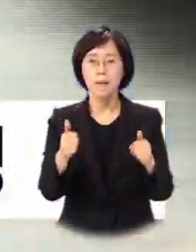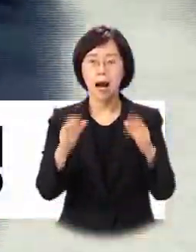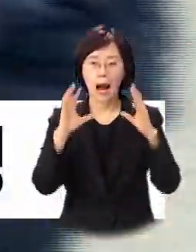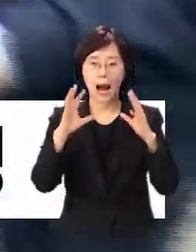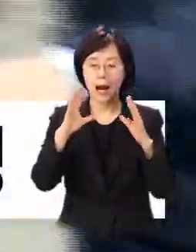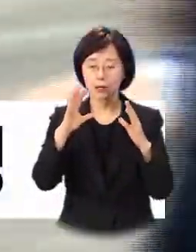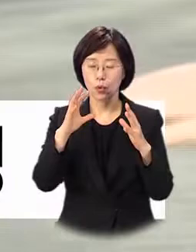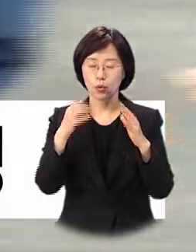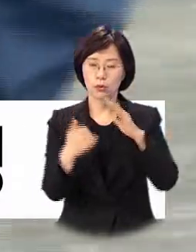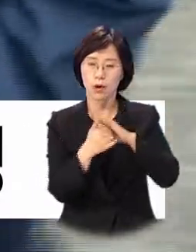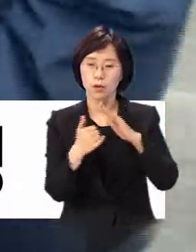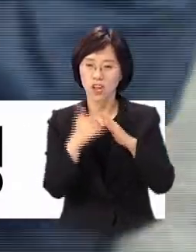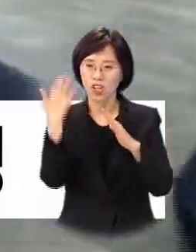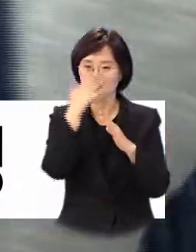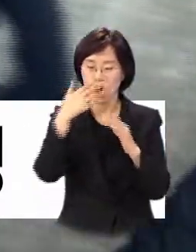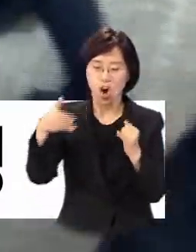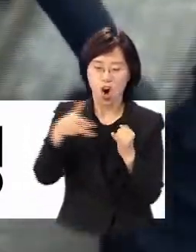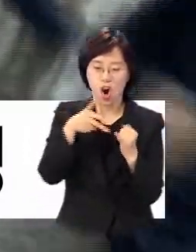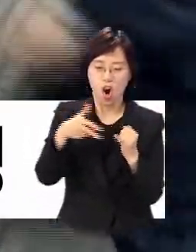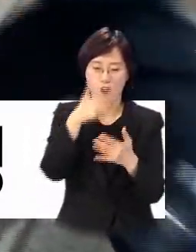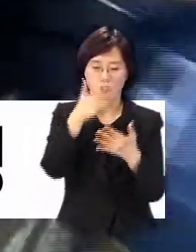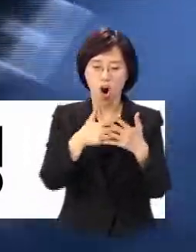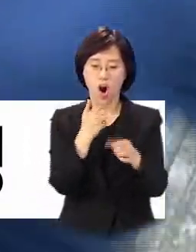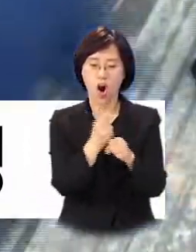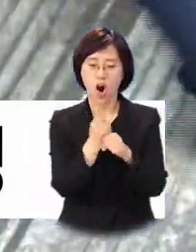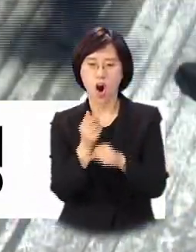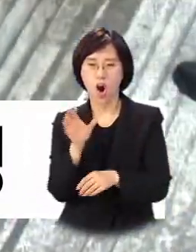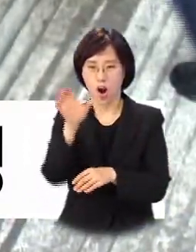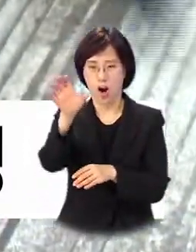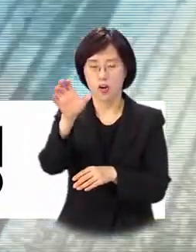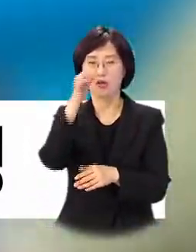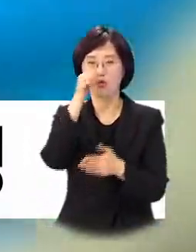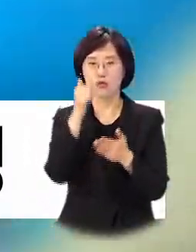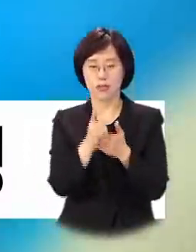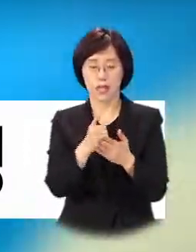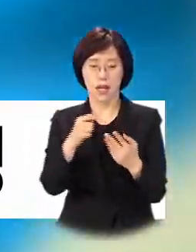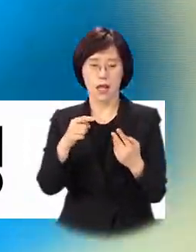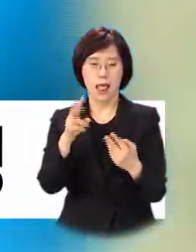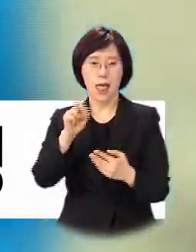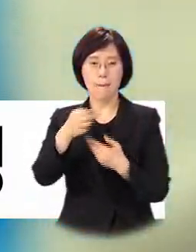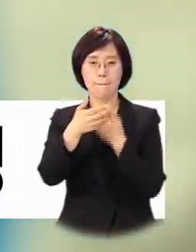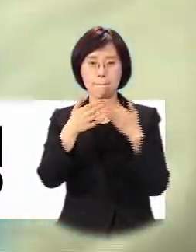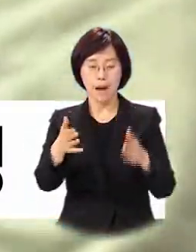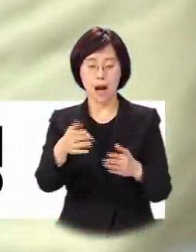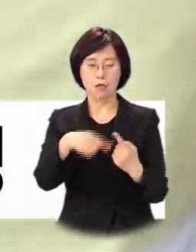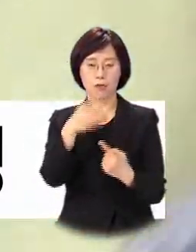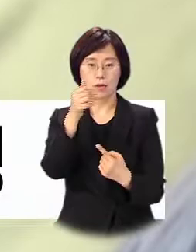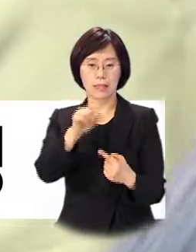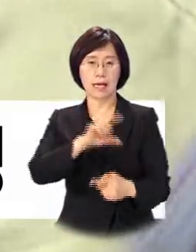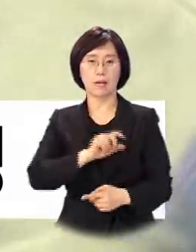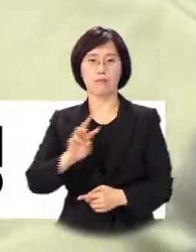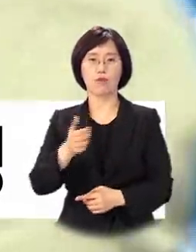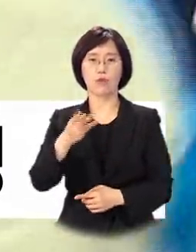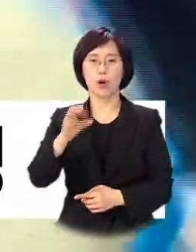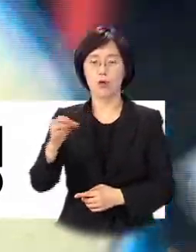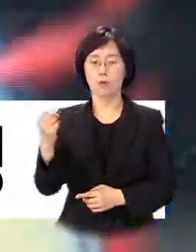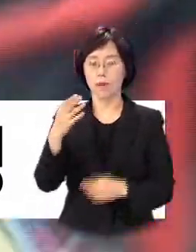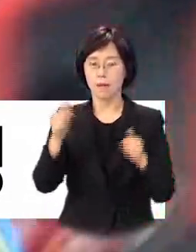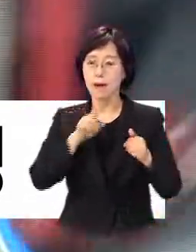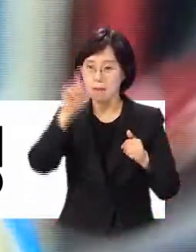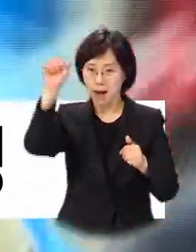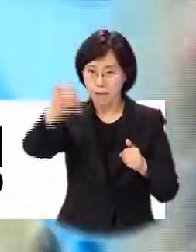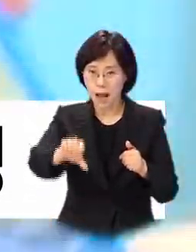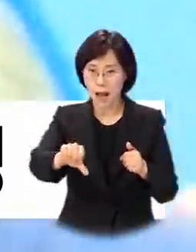아동 청소년을 대상으로 한 성착취 영상물을 만들어 인터넷에 유포한 속칭 텔레그램 N번방 운영자 문형욱의 상고를